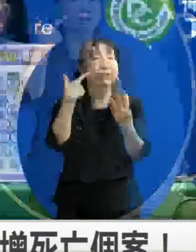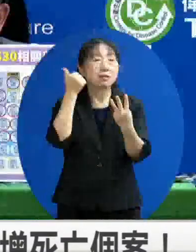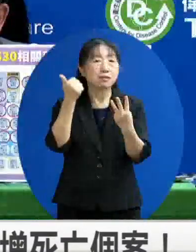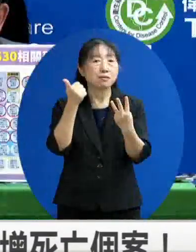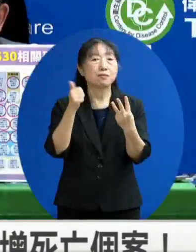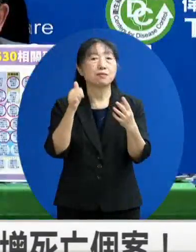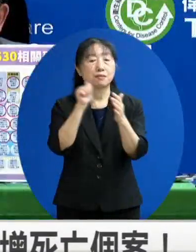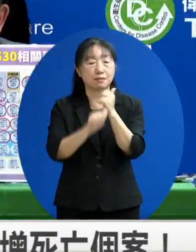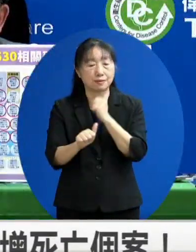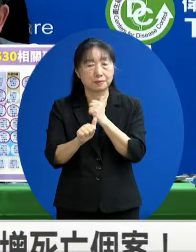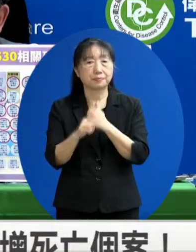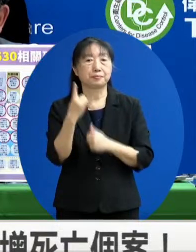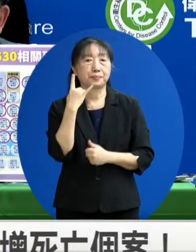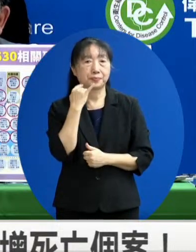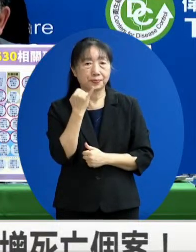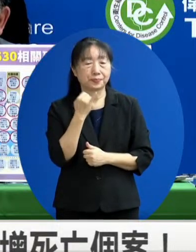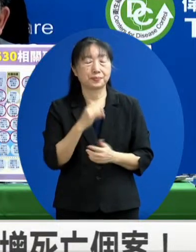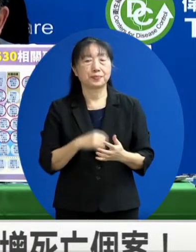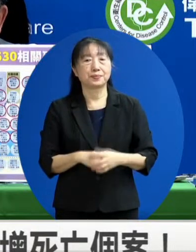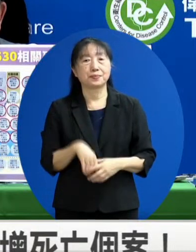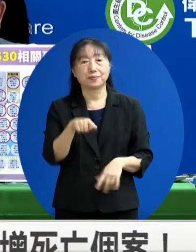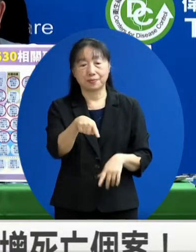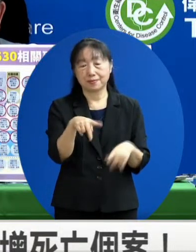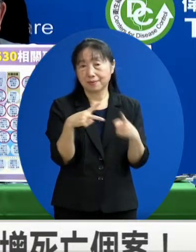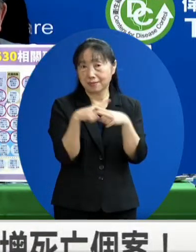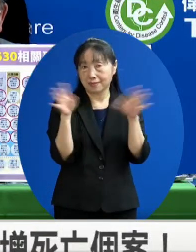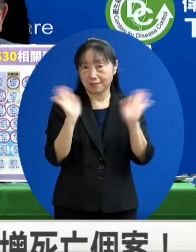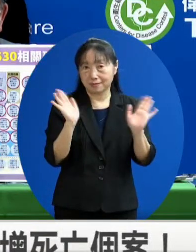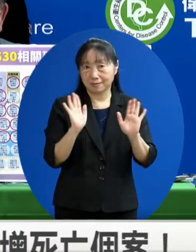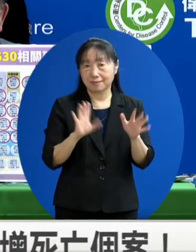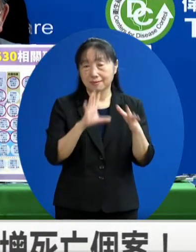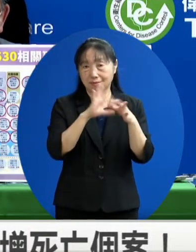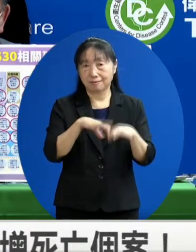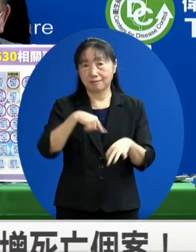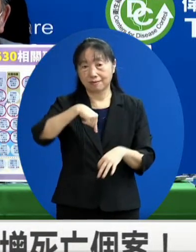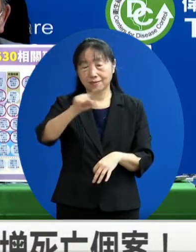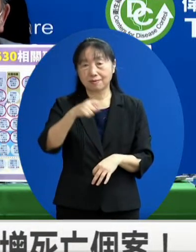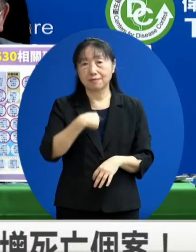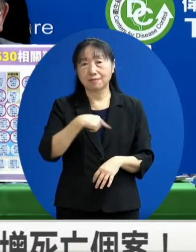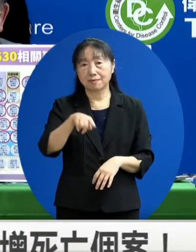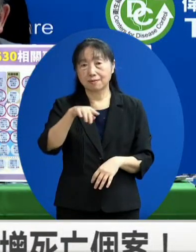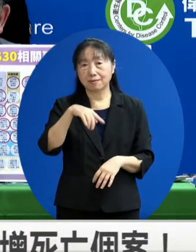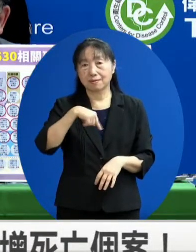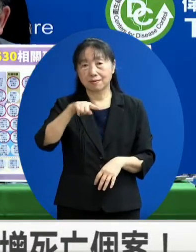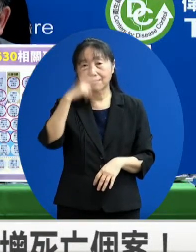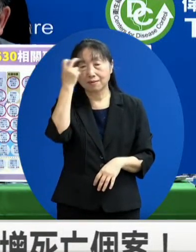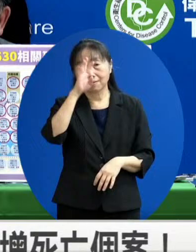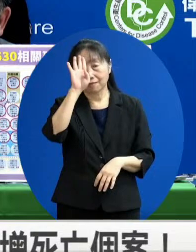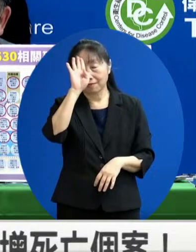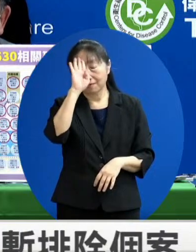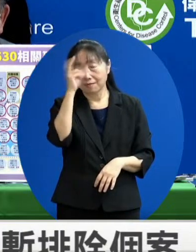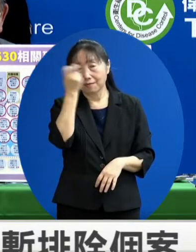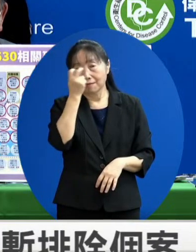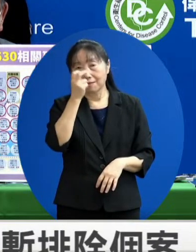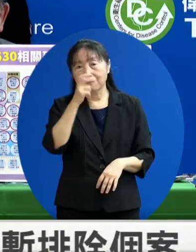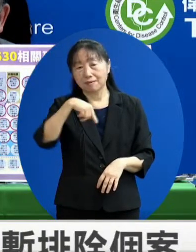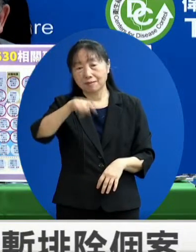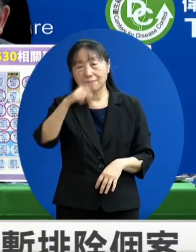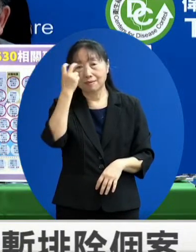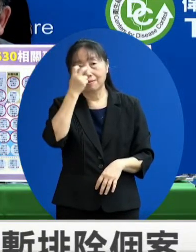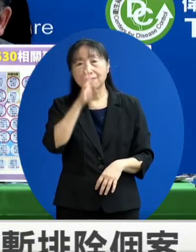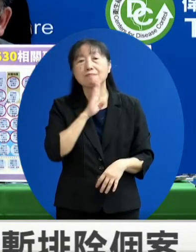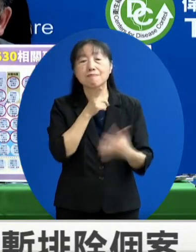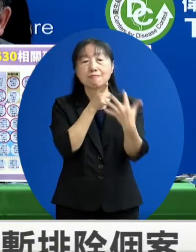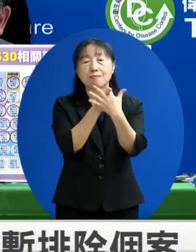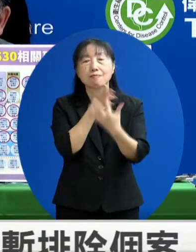母，这里面大概是小孩子他因为去看病有相关的一个症状，然后被